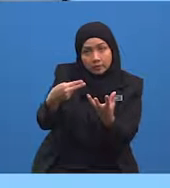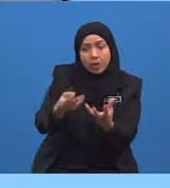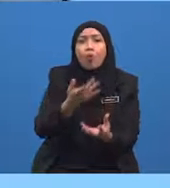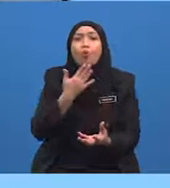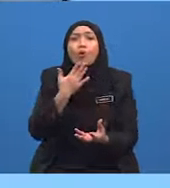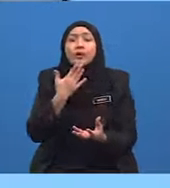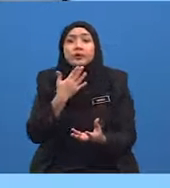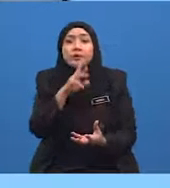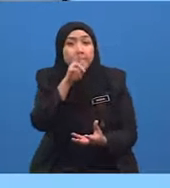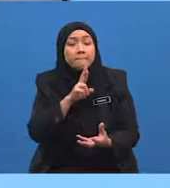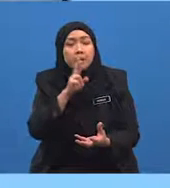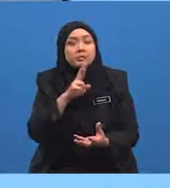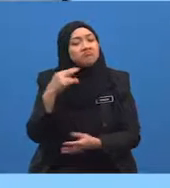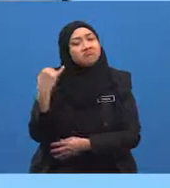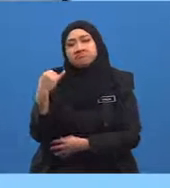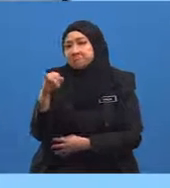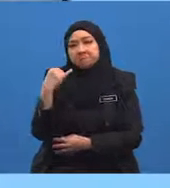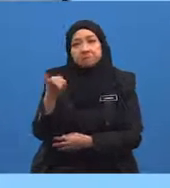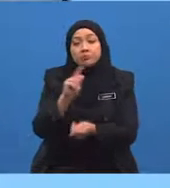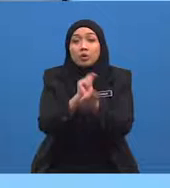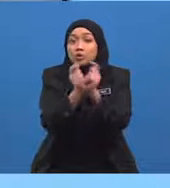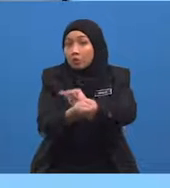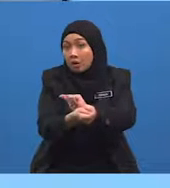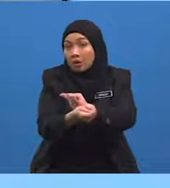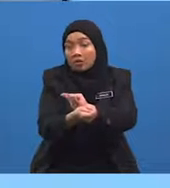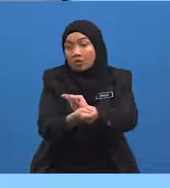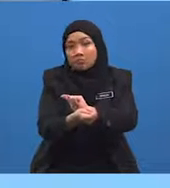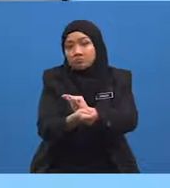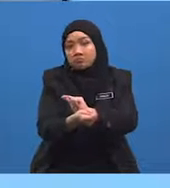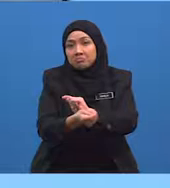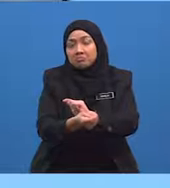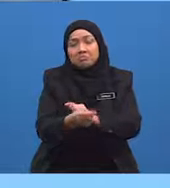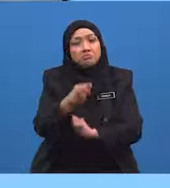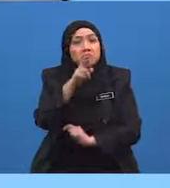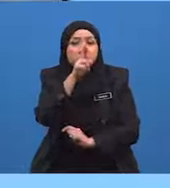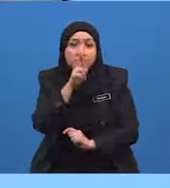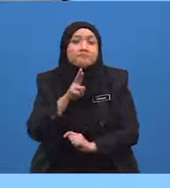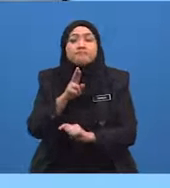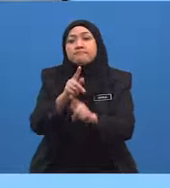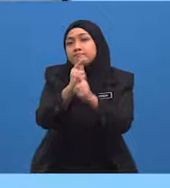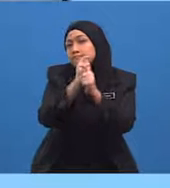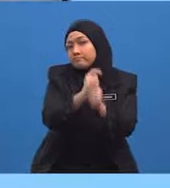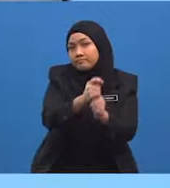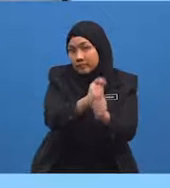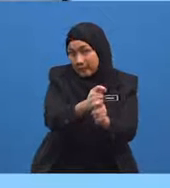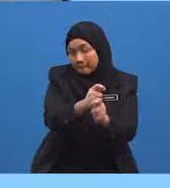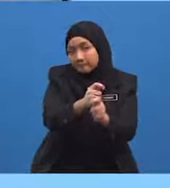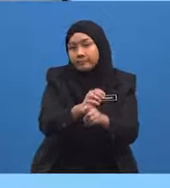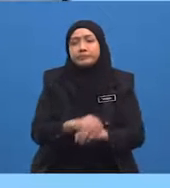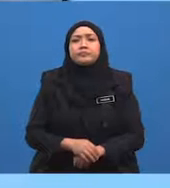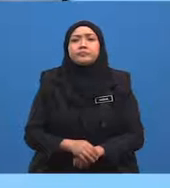litmus merah juga tidak akan berubah. Kertas litmus merah hanya akan